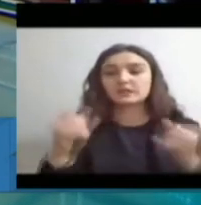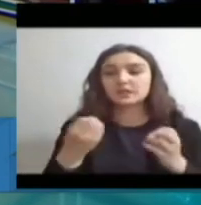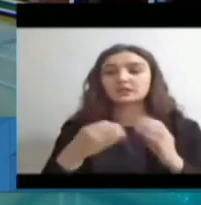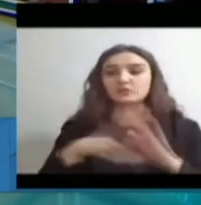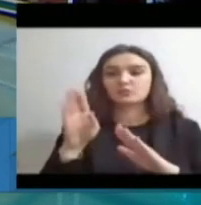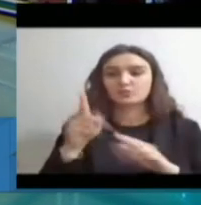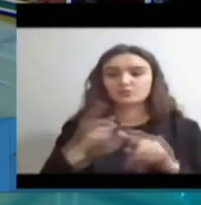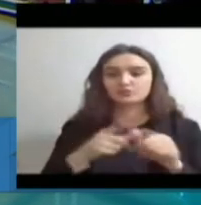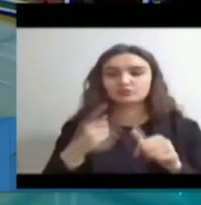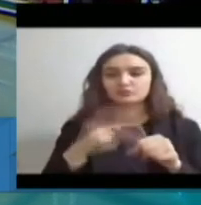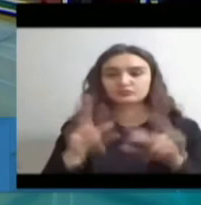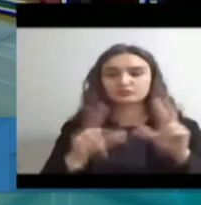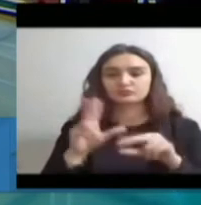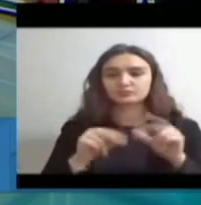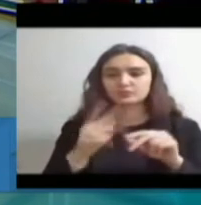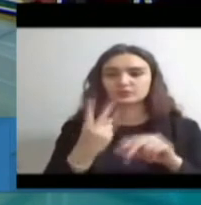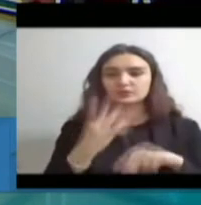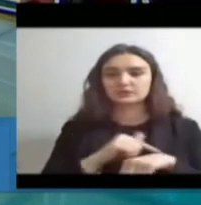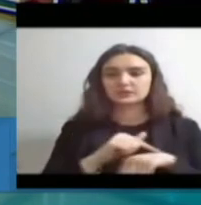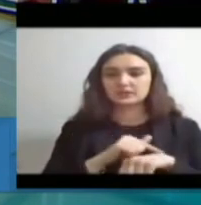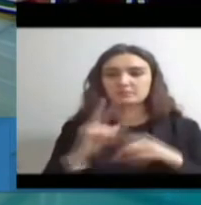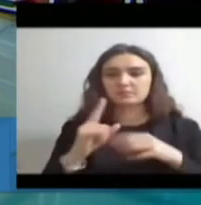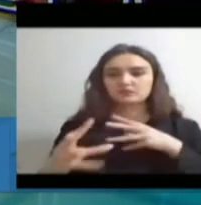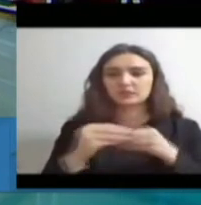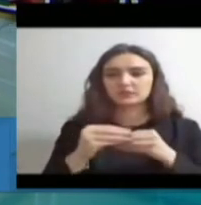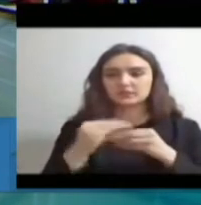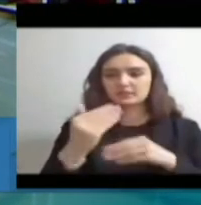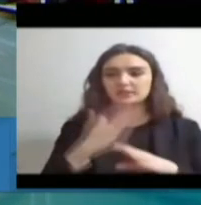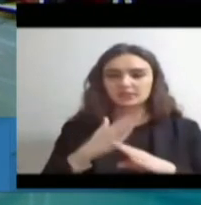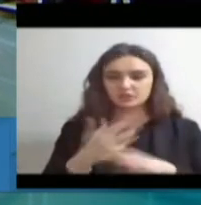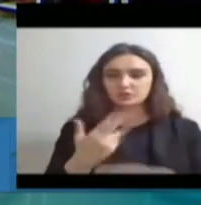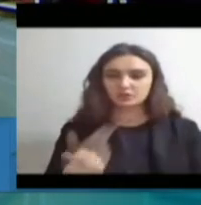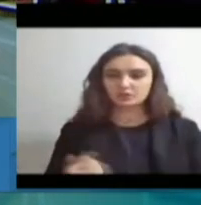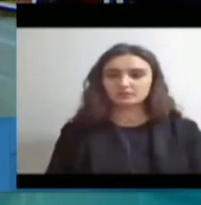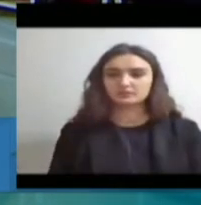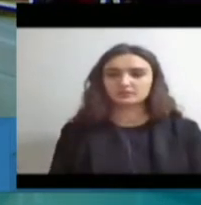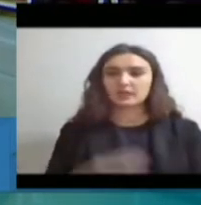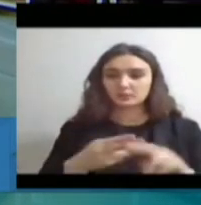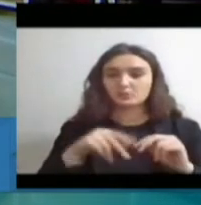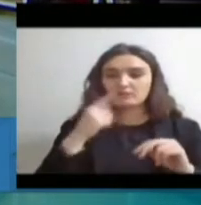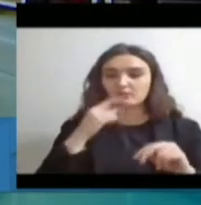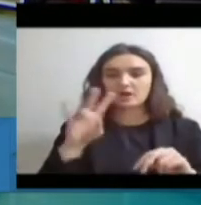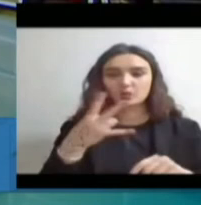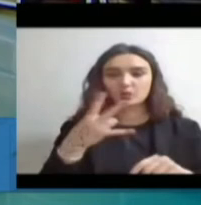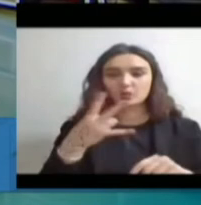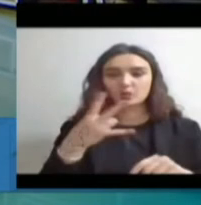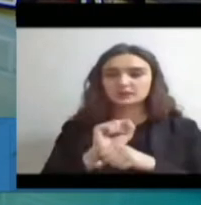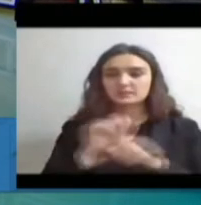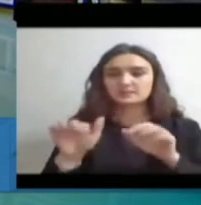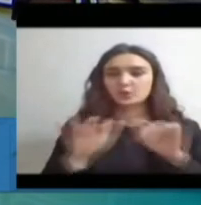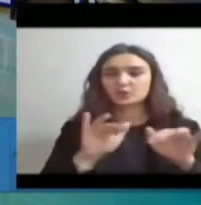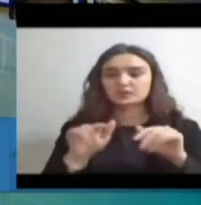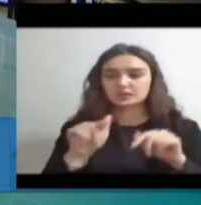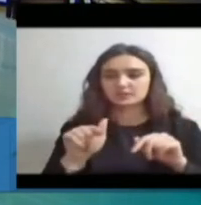პრაქტიკულად 24 საათი ბავშვი არის მათთან, ხომ? ამიტომ ვამბობ, არ უნდა შეწყდეს ეს პროცესები და მით უმეტეს, ხო, თქვენ